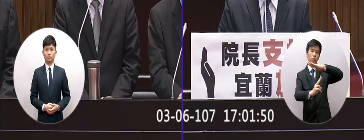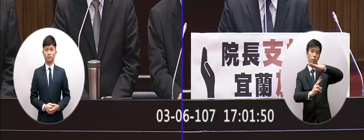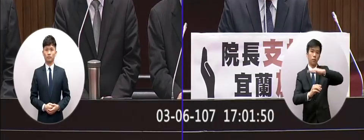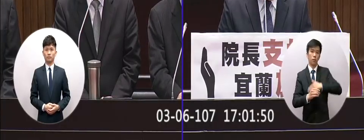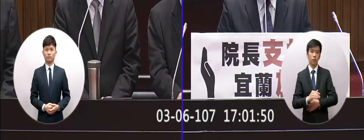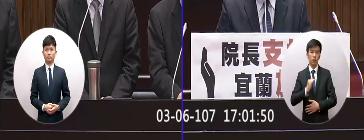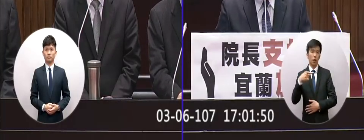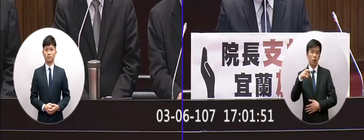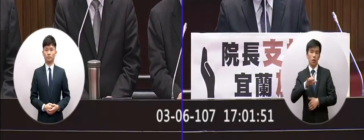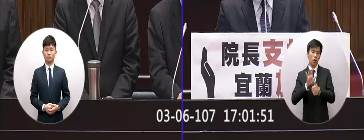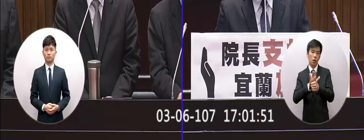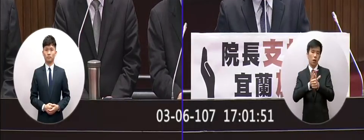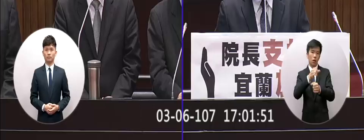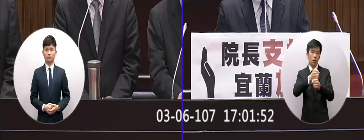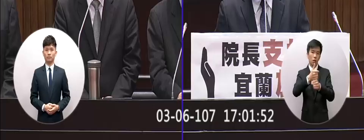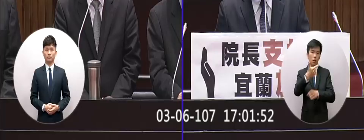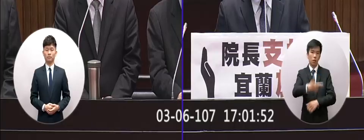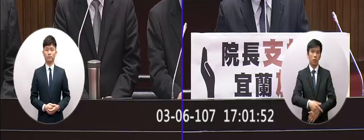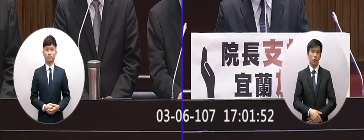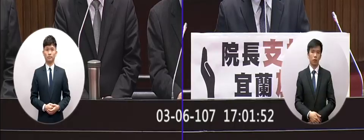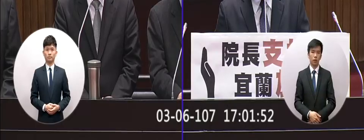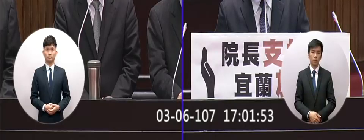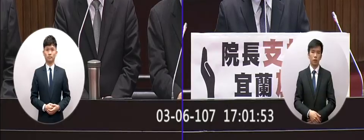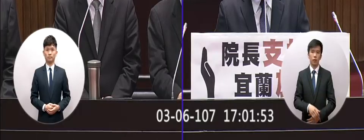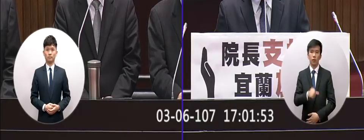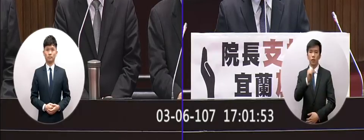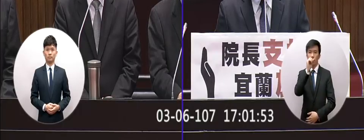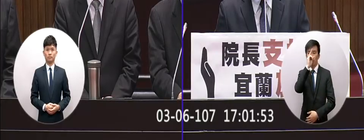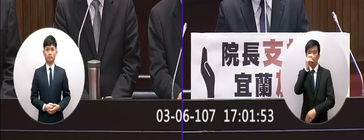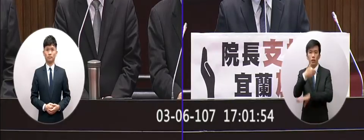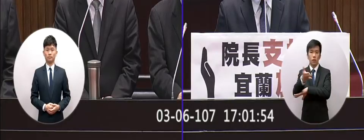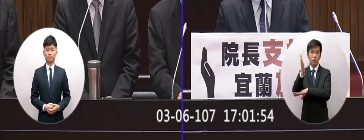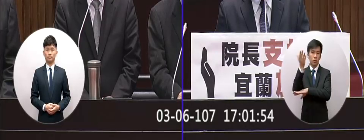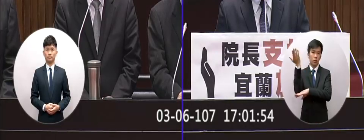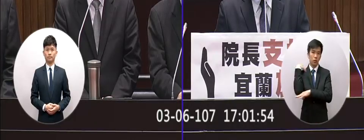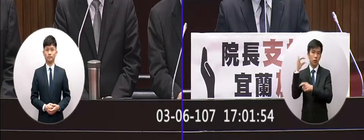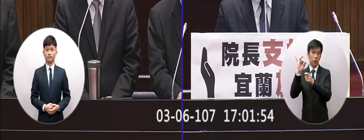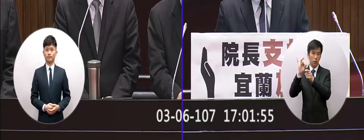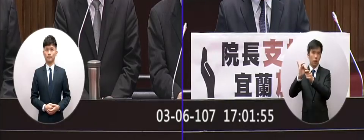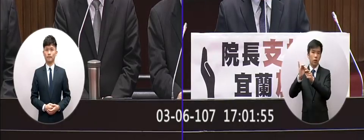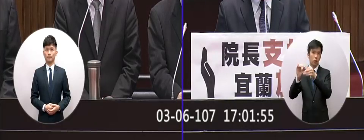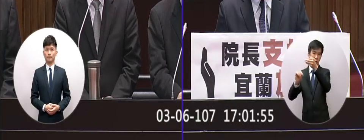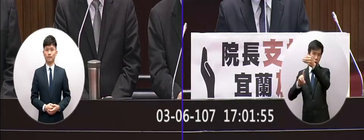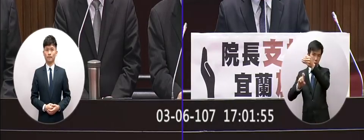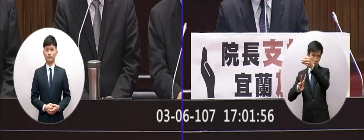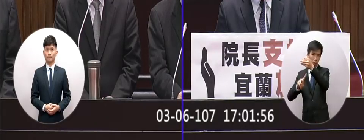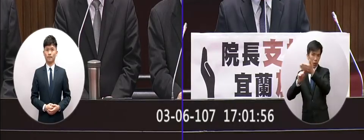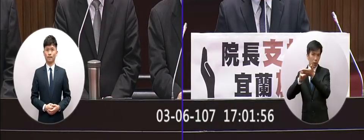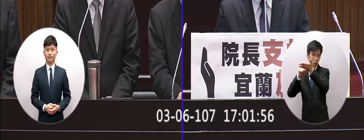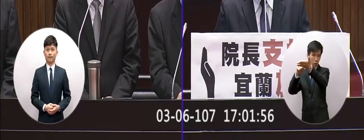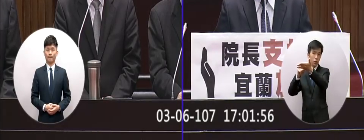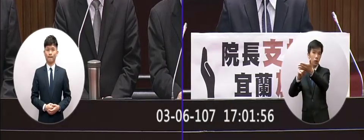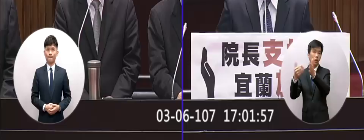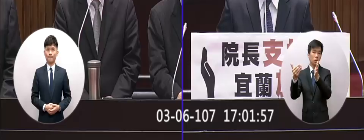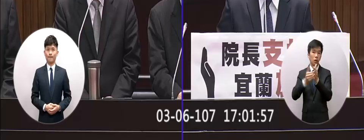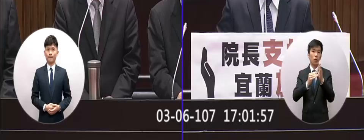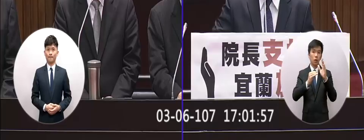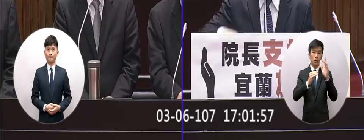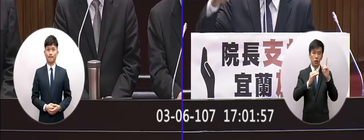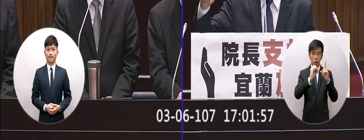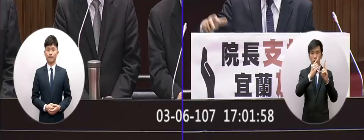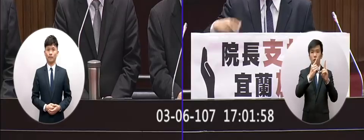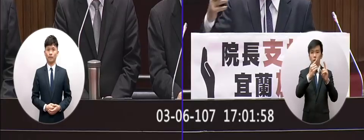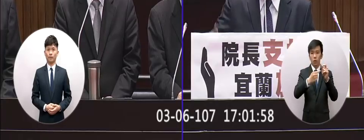我从我们宜兰县政府是100年9月13号提出 在100年7月18号的时候启动